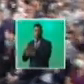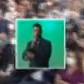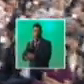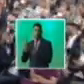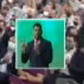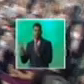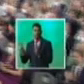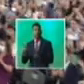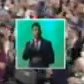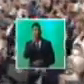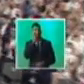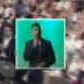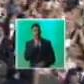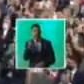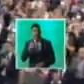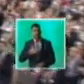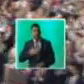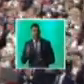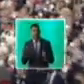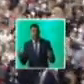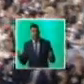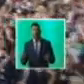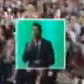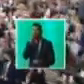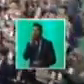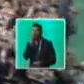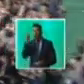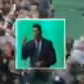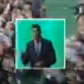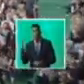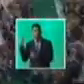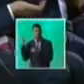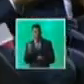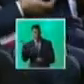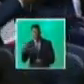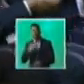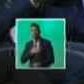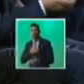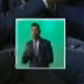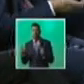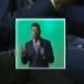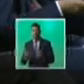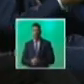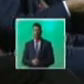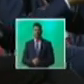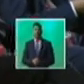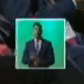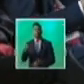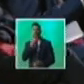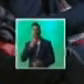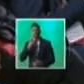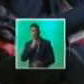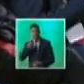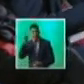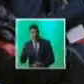πρώτο θύμα όλων αυτής του προβλήματος ή βάσει της τραγωδίας των ΤΕΠΟΝ, το πρώτο θύμα, όπως είδατε